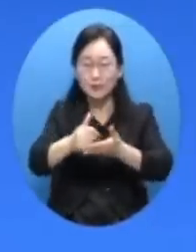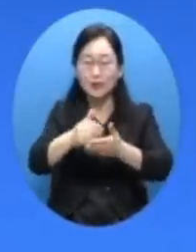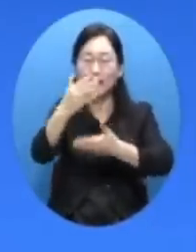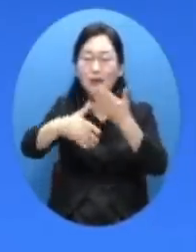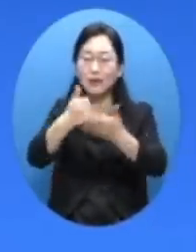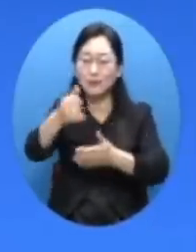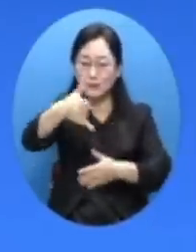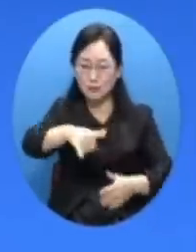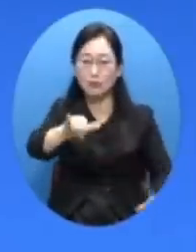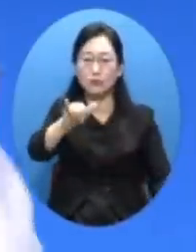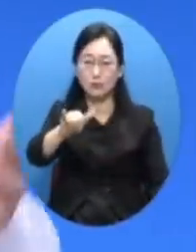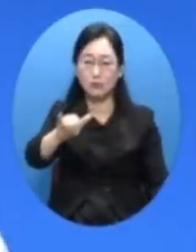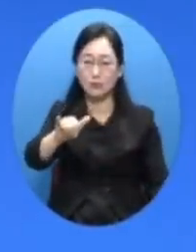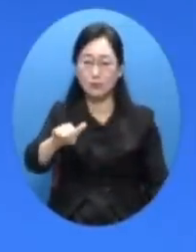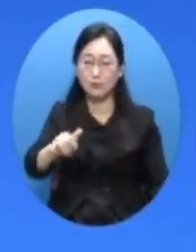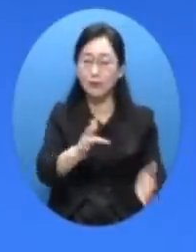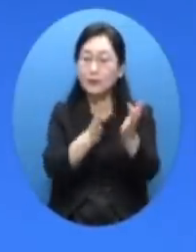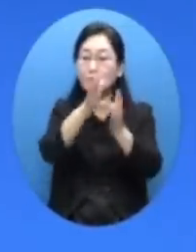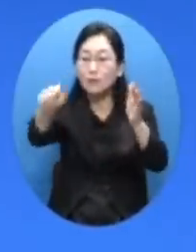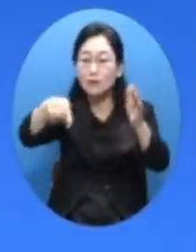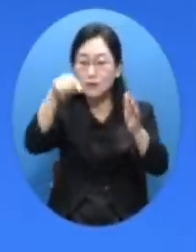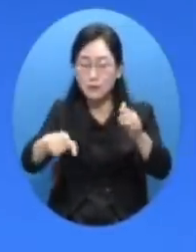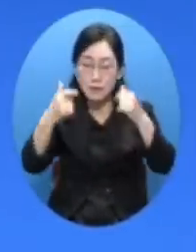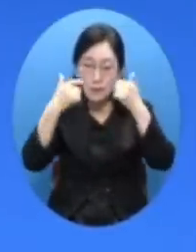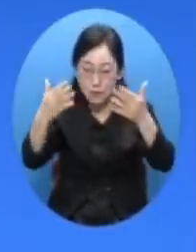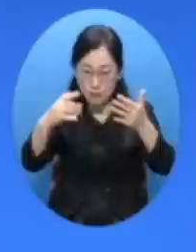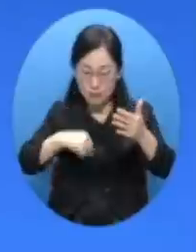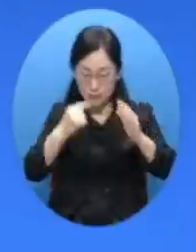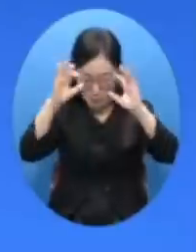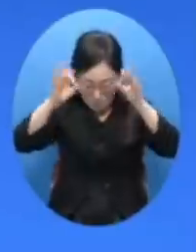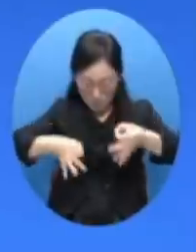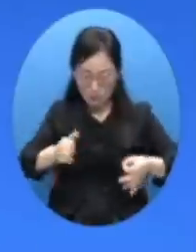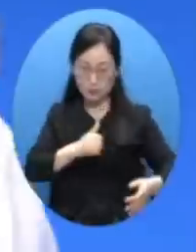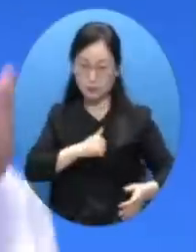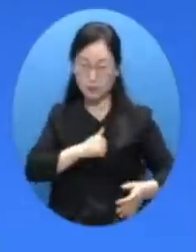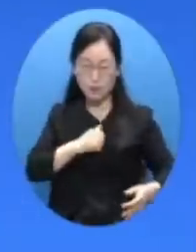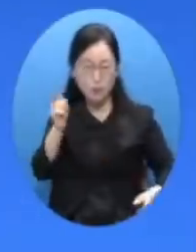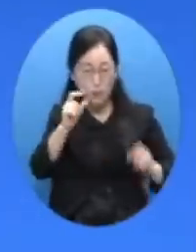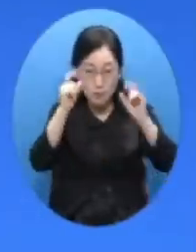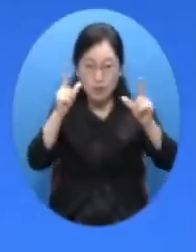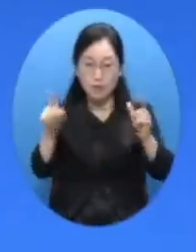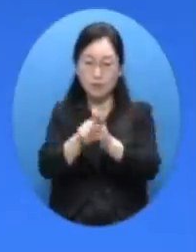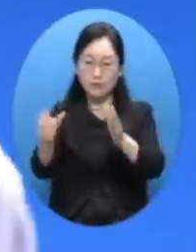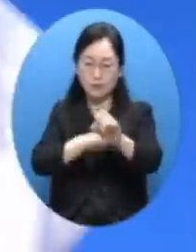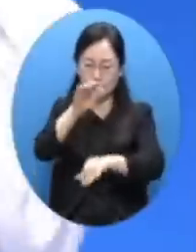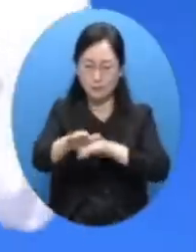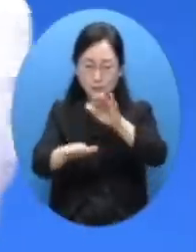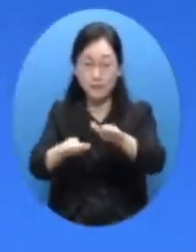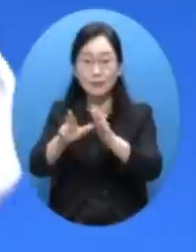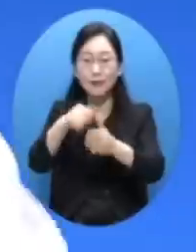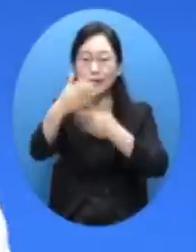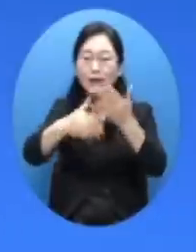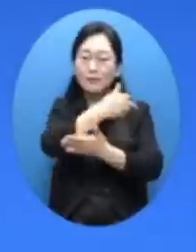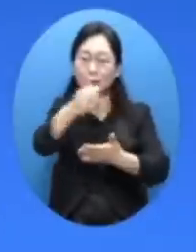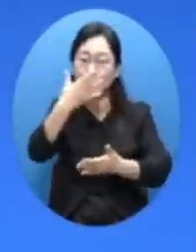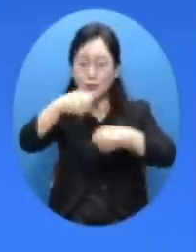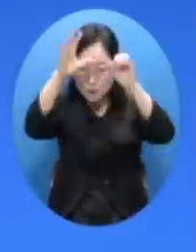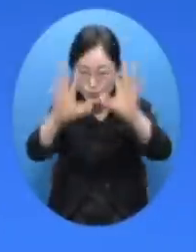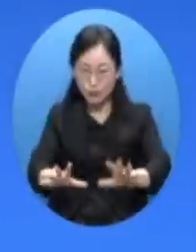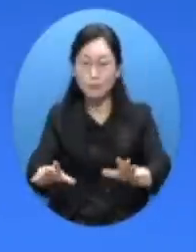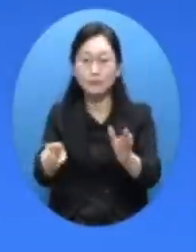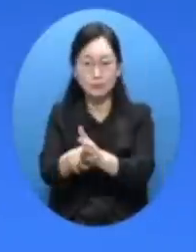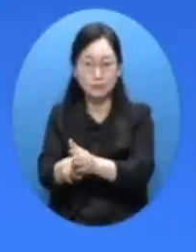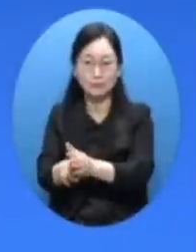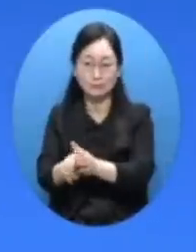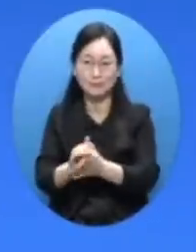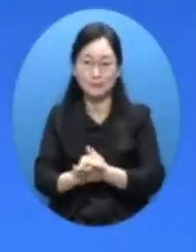자녀들인 것입니다. 예수님께서 분명한 자신의 정성을 깨달아 알고 믿음으로 전쟁에 나갈 때 하나님의 큰 복이 임하게 되는